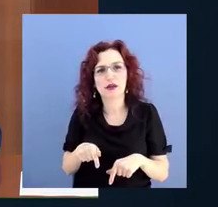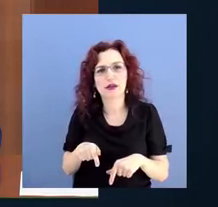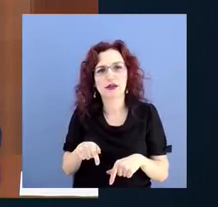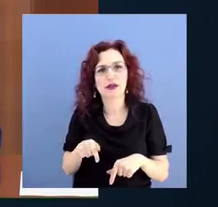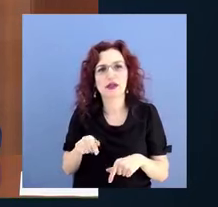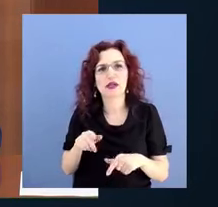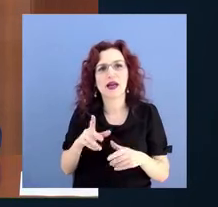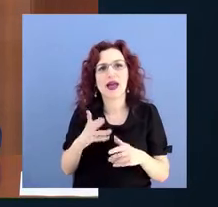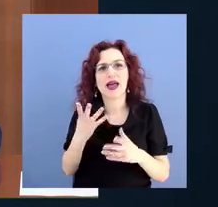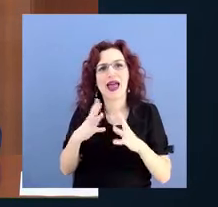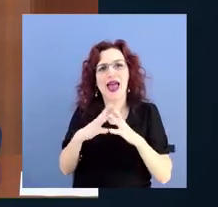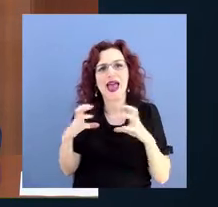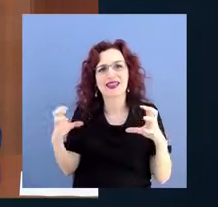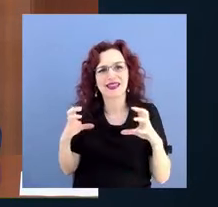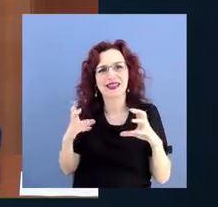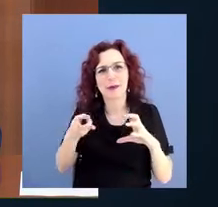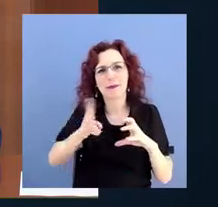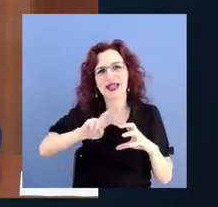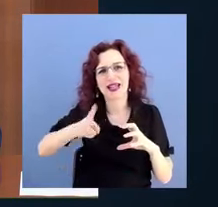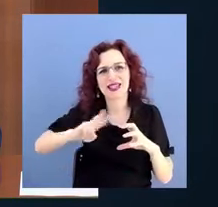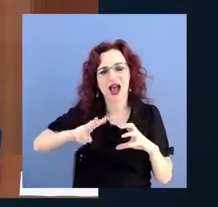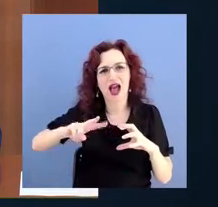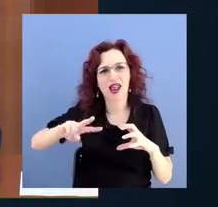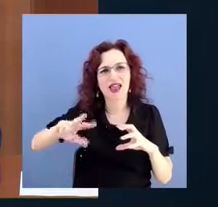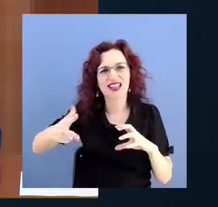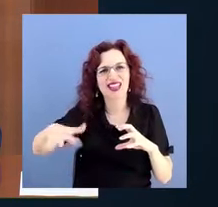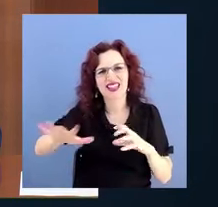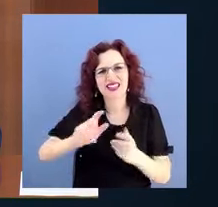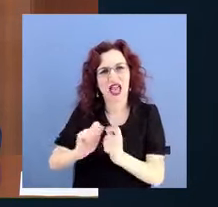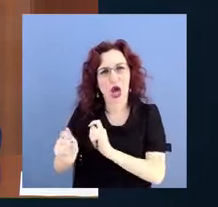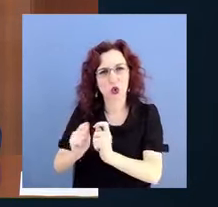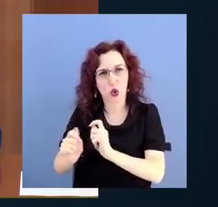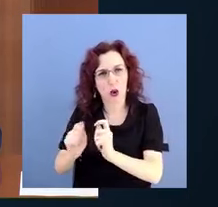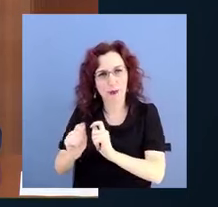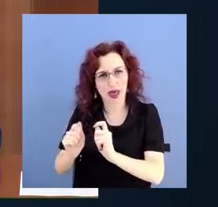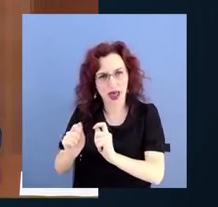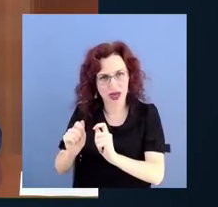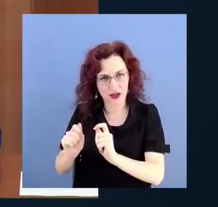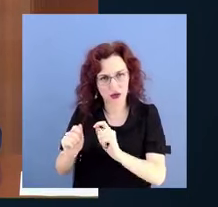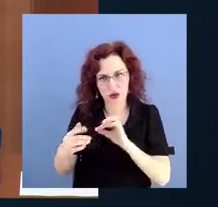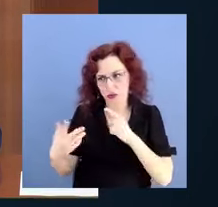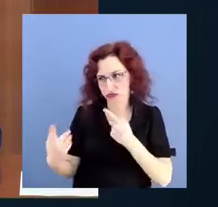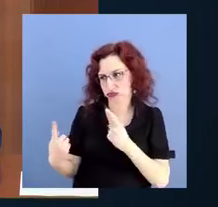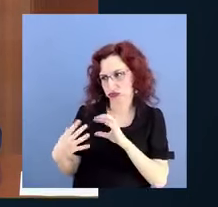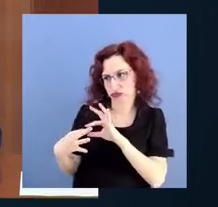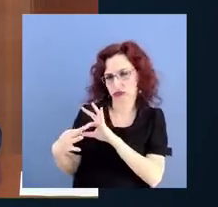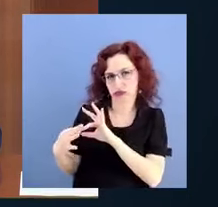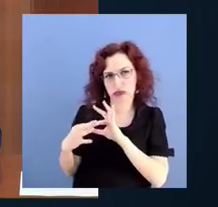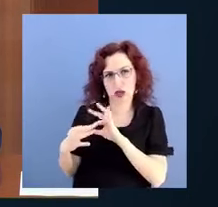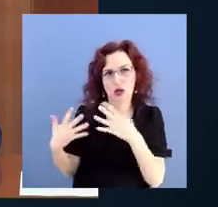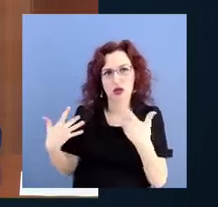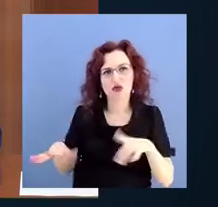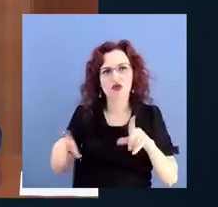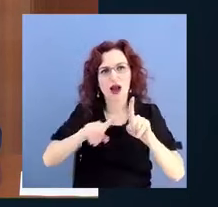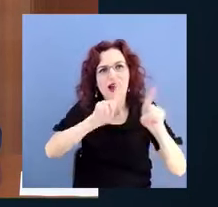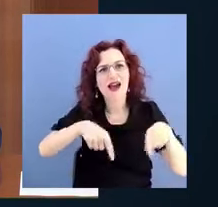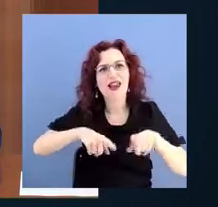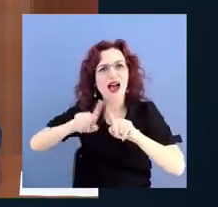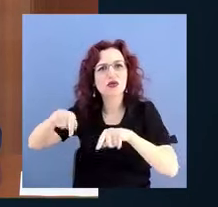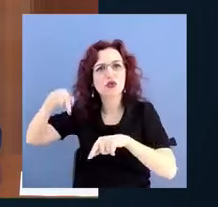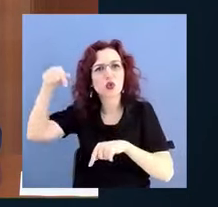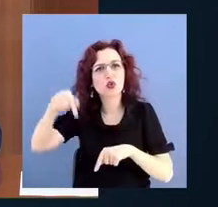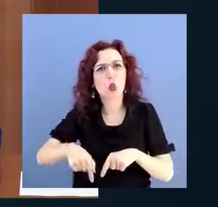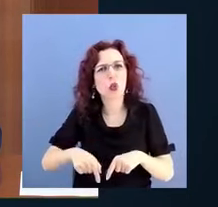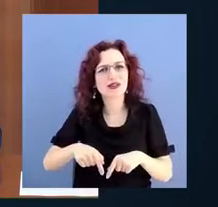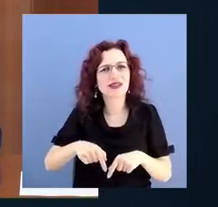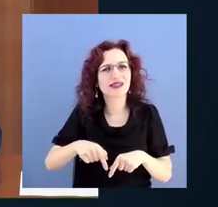cioè l'ente bilaterale del terziario e del commercio perché aveva già costituito al lazio sud gli sportelli a latina e frosinone e